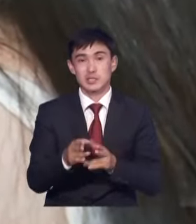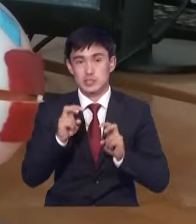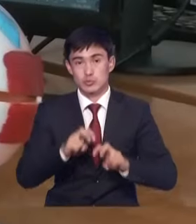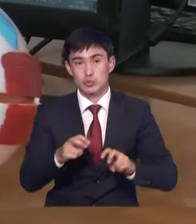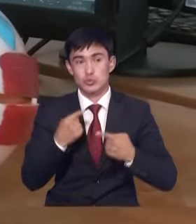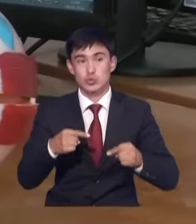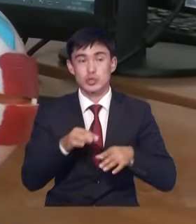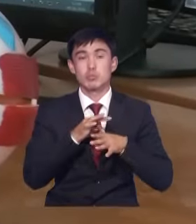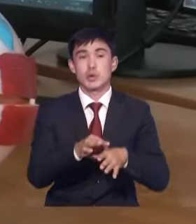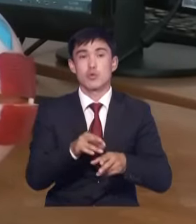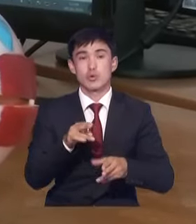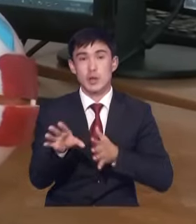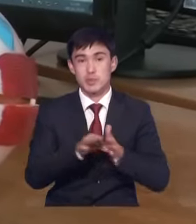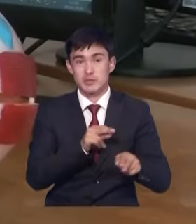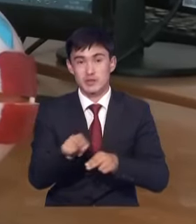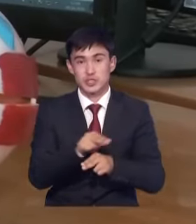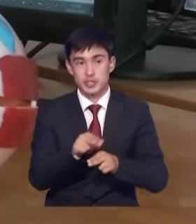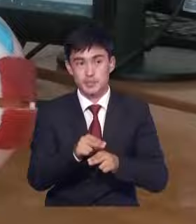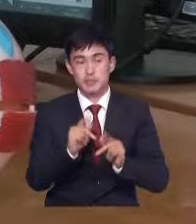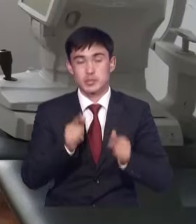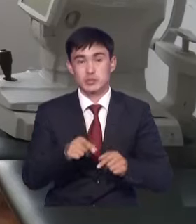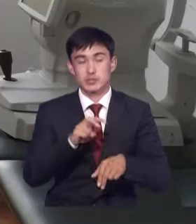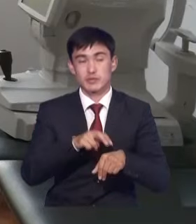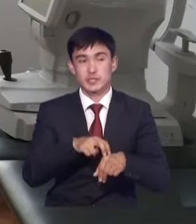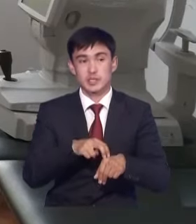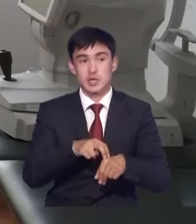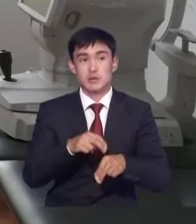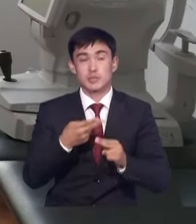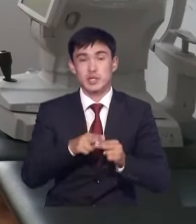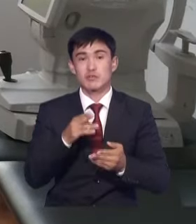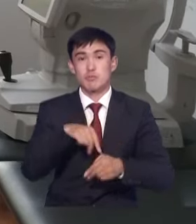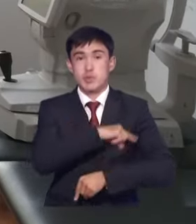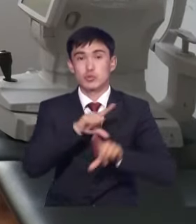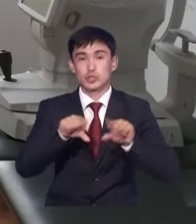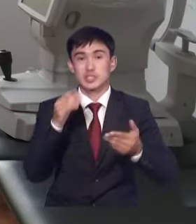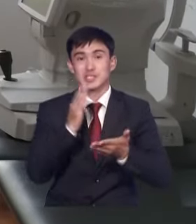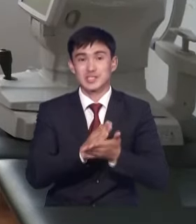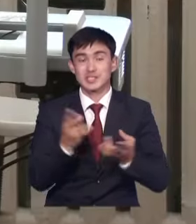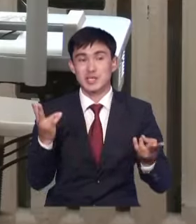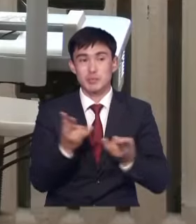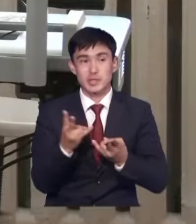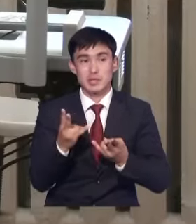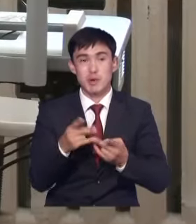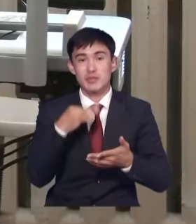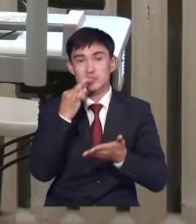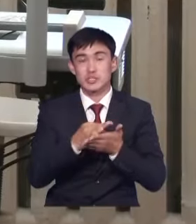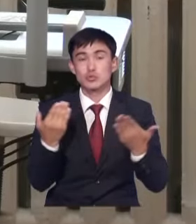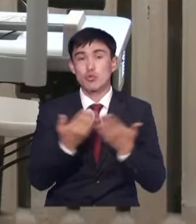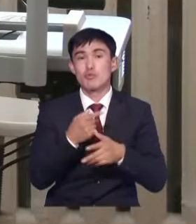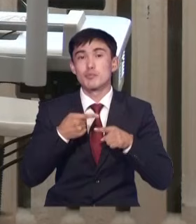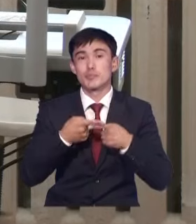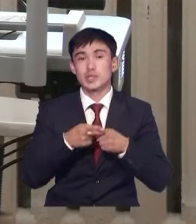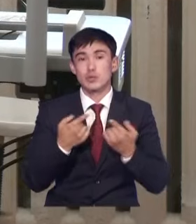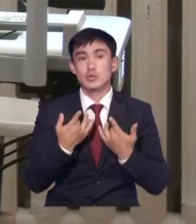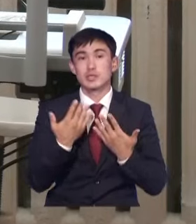осмотр, то другие проходят оперативное лечение, признается врач. Благо для этого в медучреждении есть необходимое и отвечающее современным